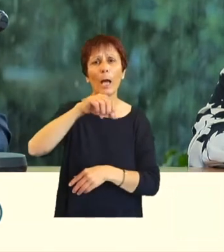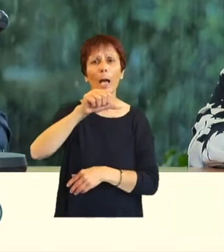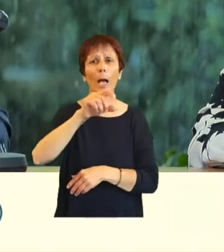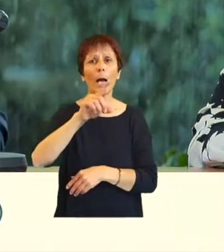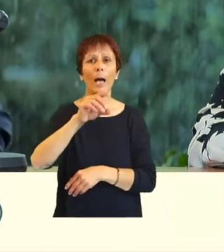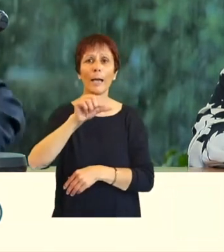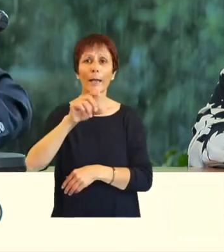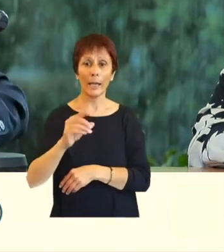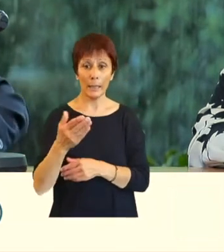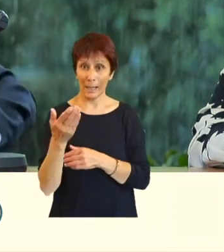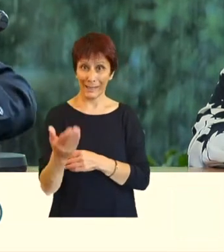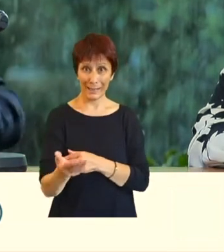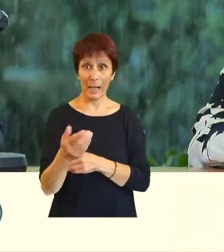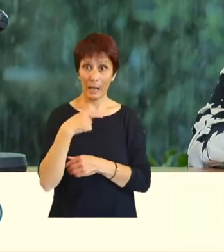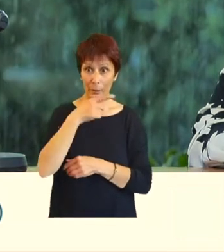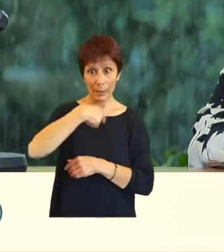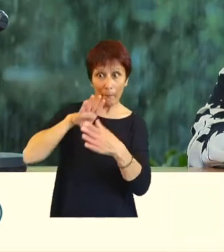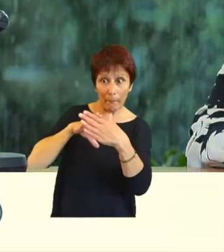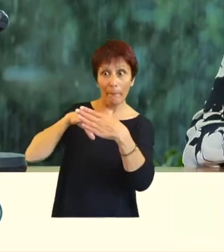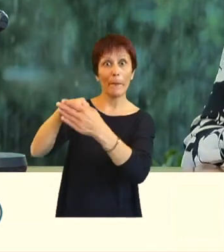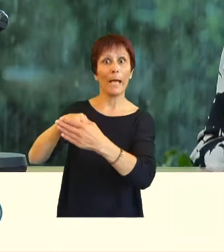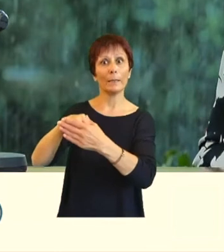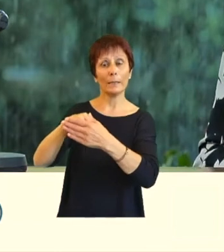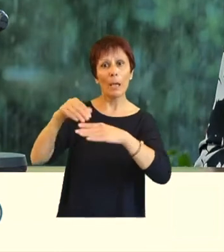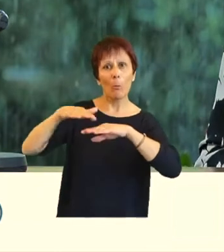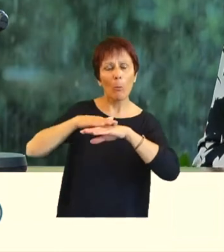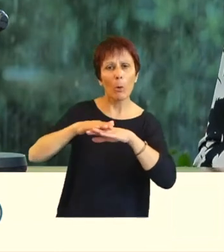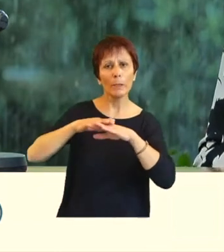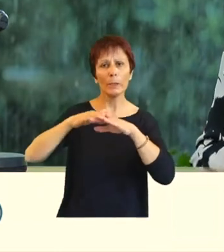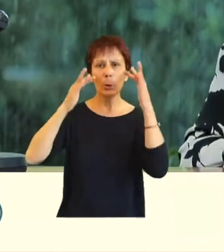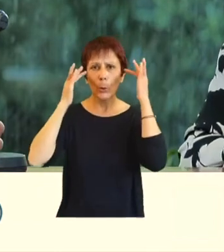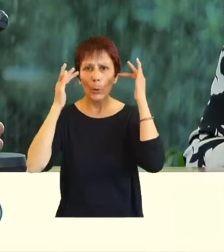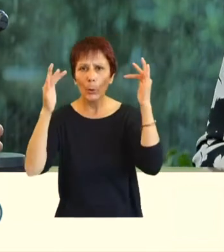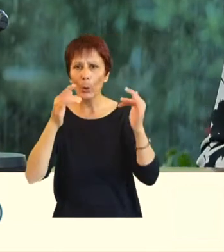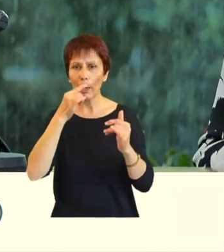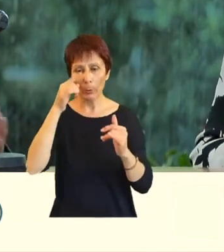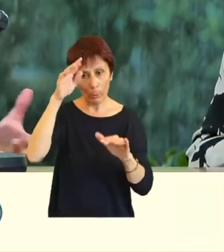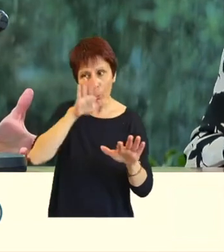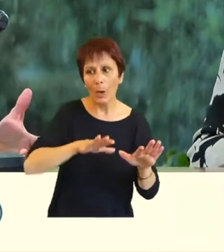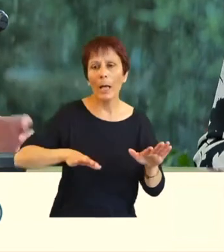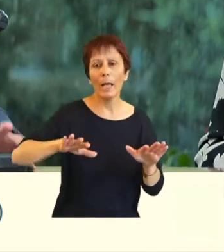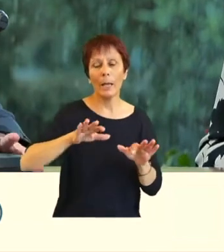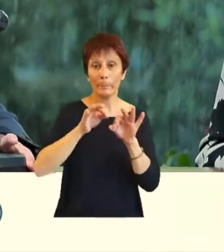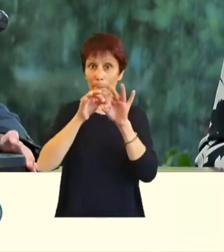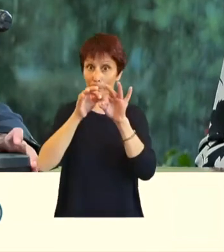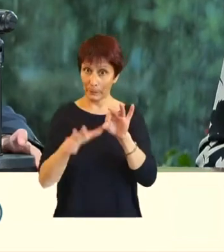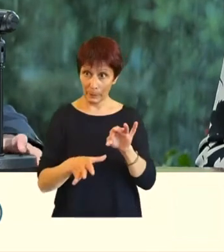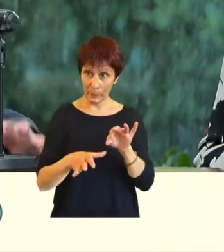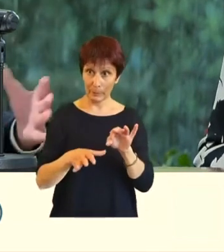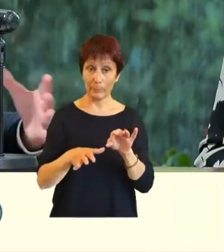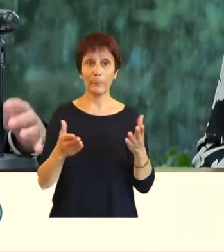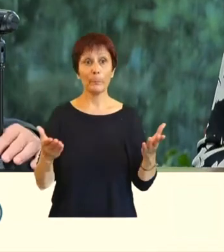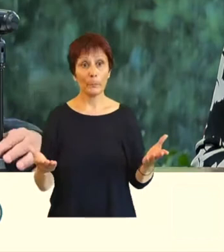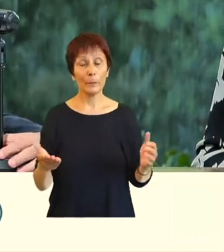semble que nous contribuons à une politique culturelle ambitieuse pour ces quartiers. Enfin, je vous